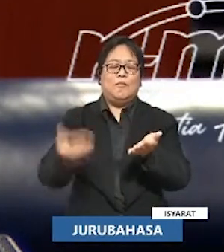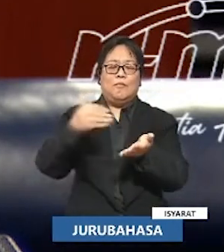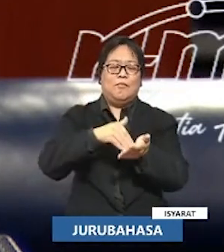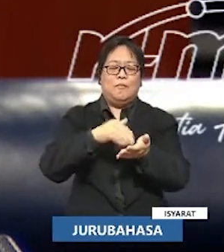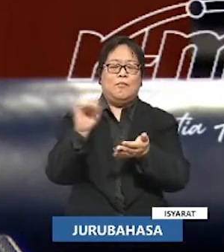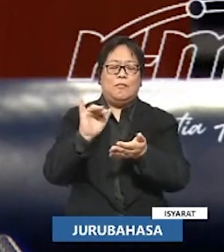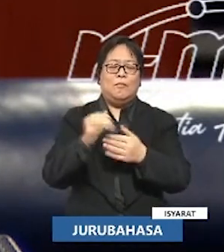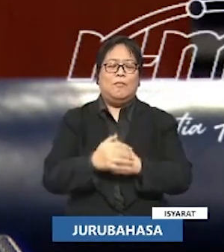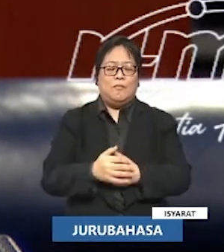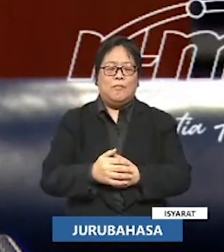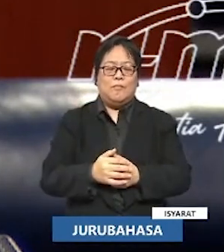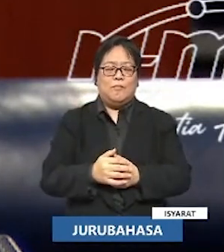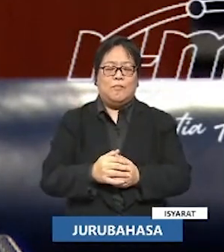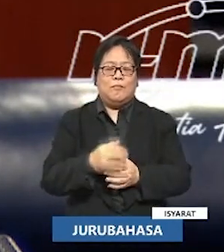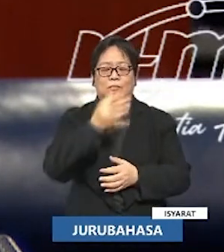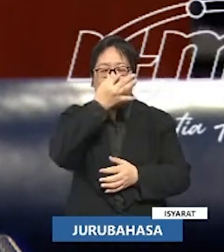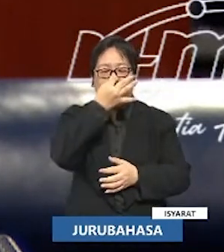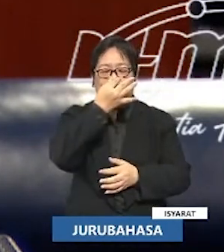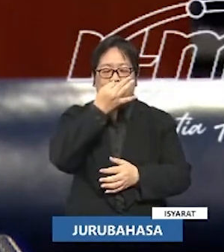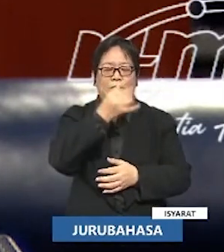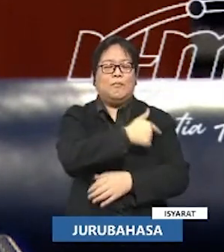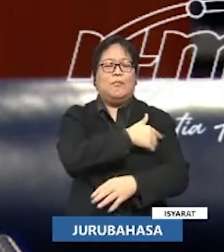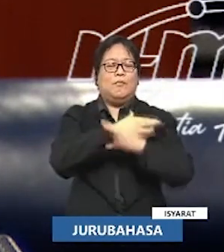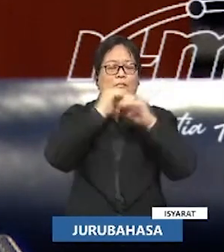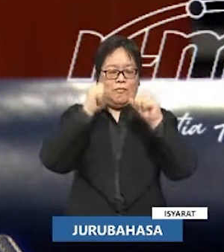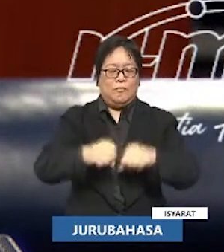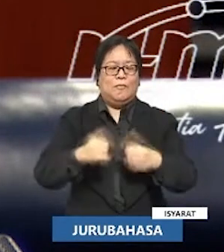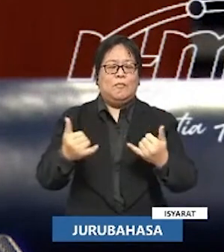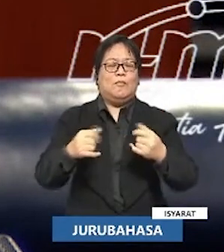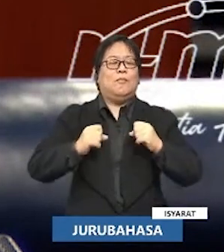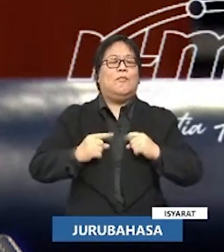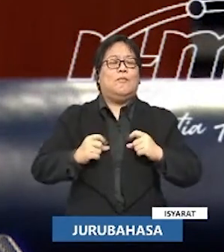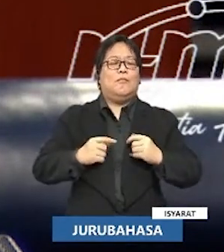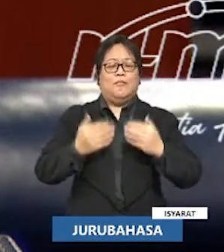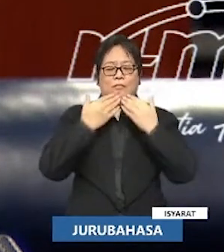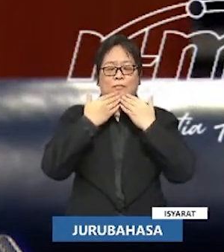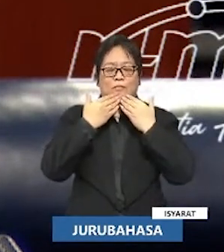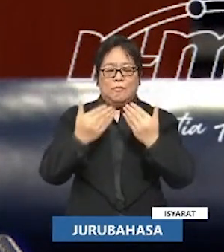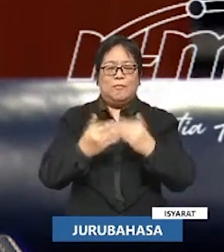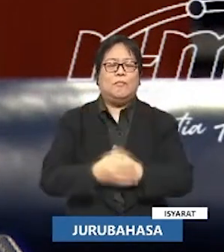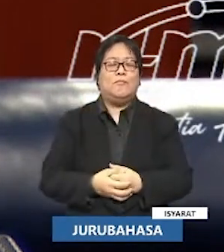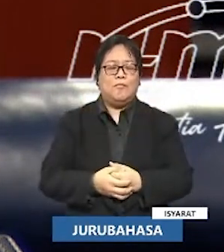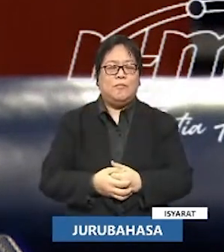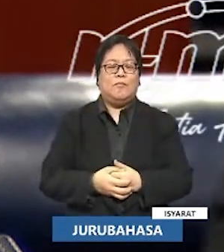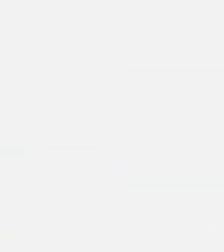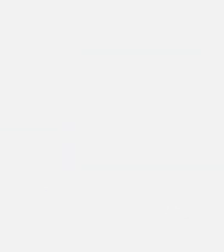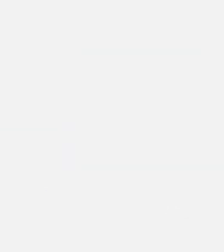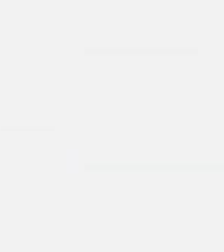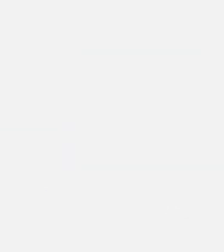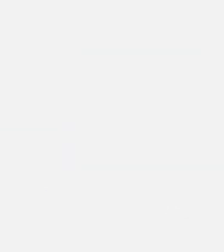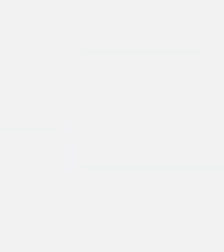ulang sekali lagi, untuk influenza vaksin kita boleh ambil di tempat swasta dan sebagainya. Terima kasih.